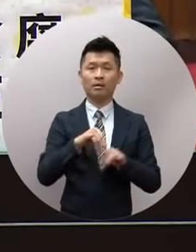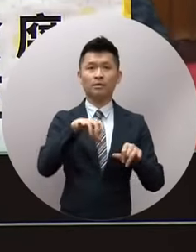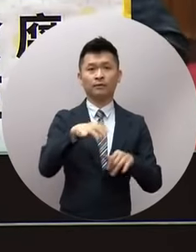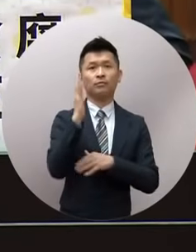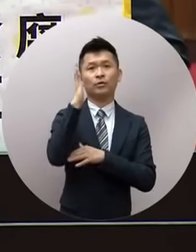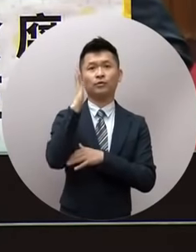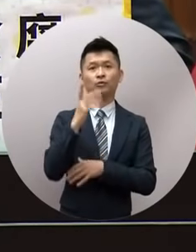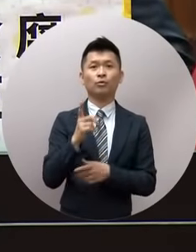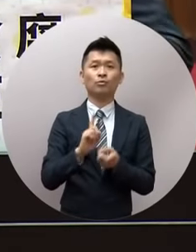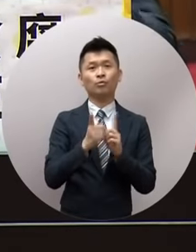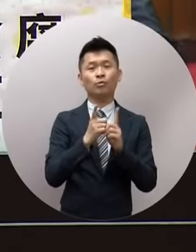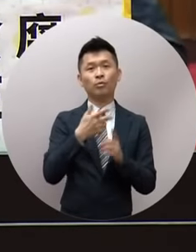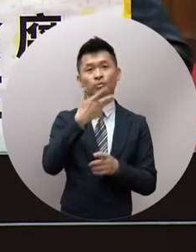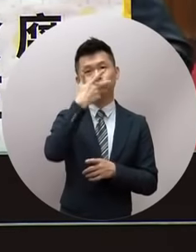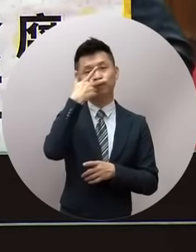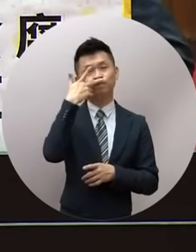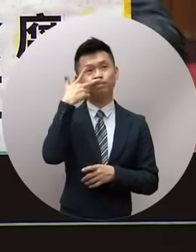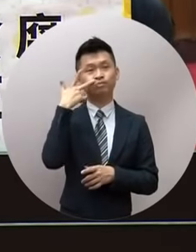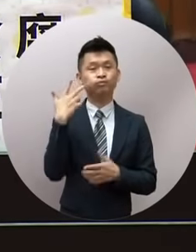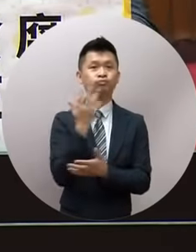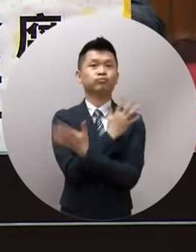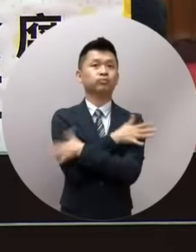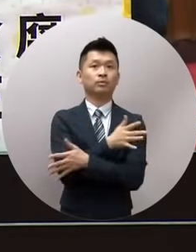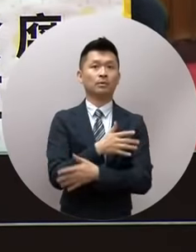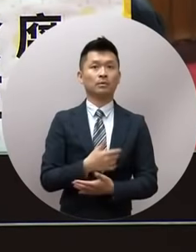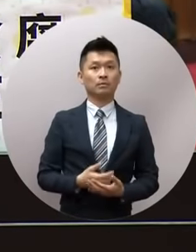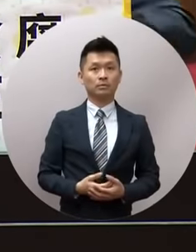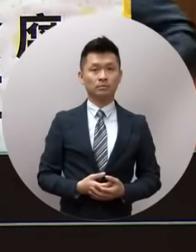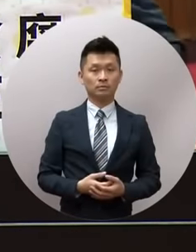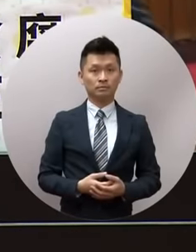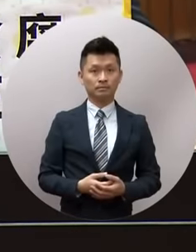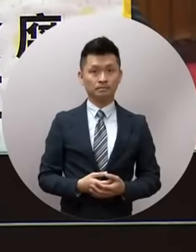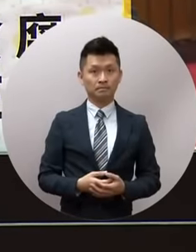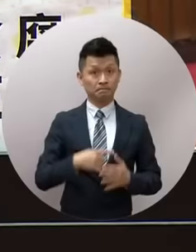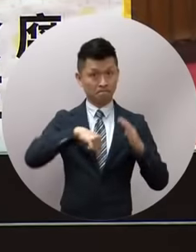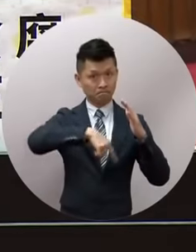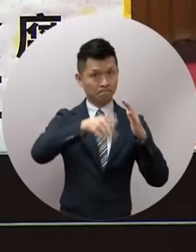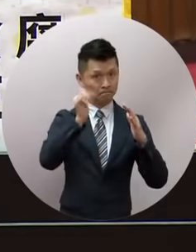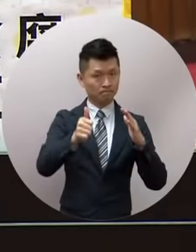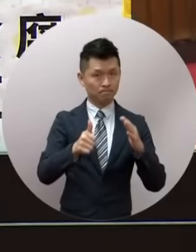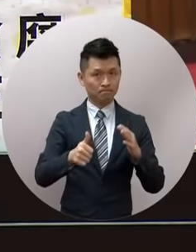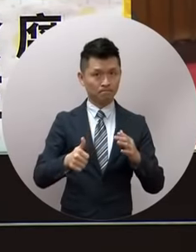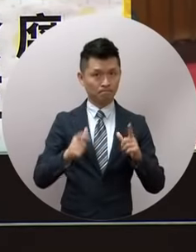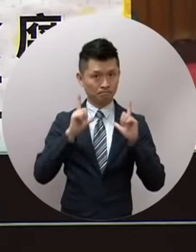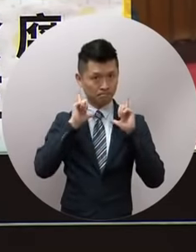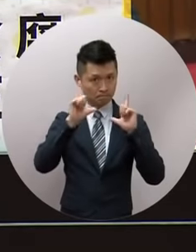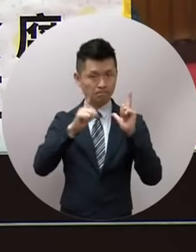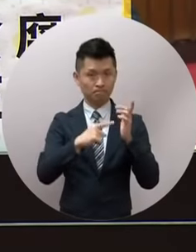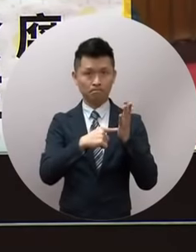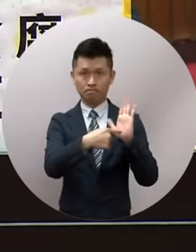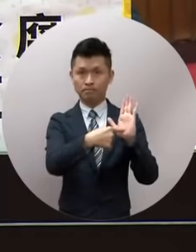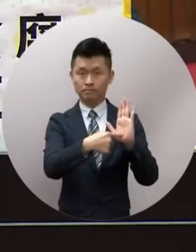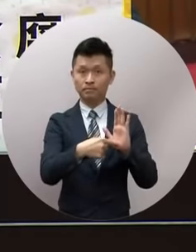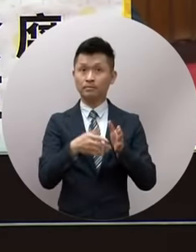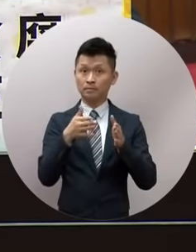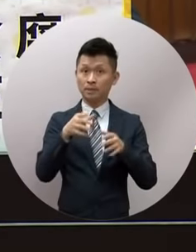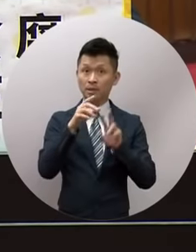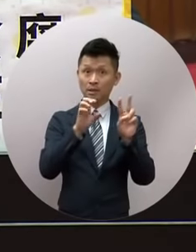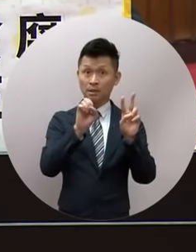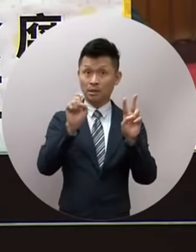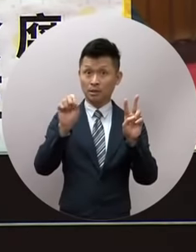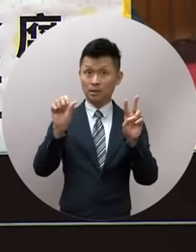地方政府就是摆烂啦，这状况。所以院长你现在是不是可以做一个态度，就是说针对这个